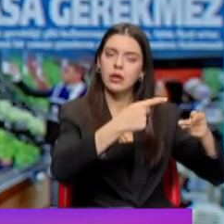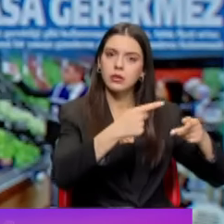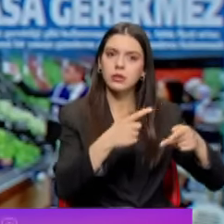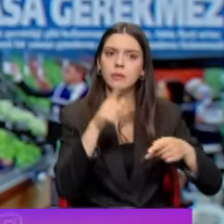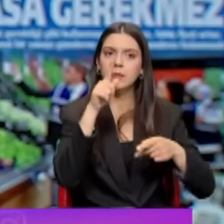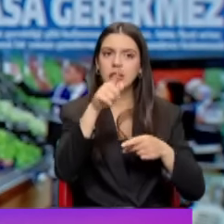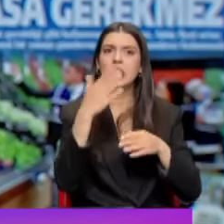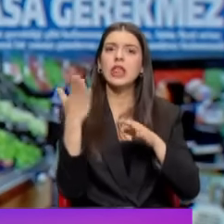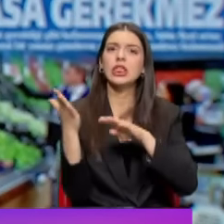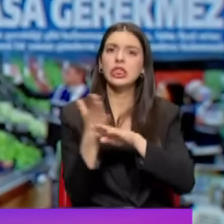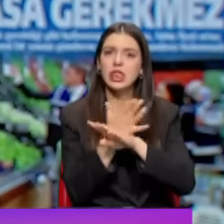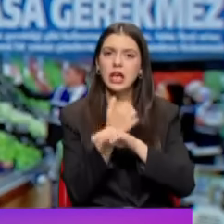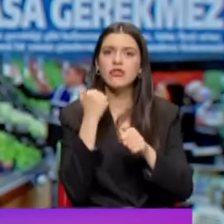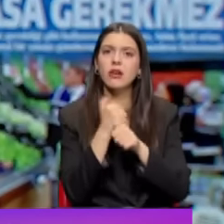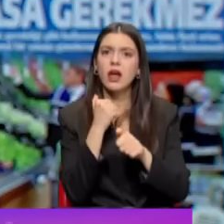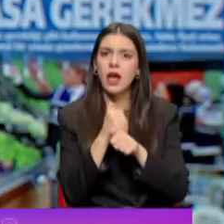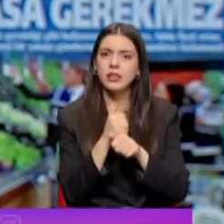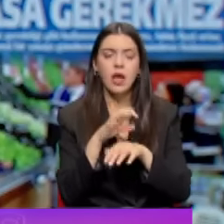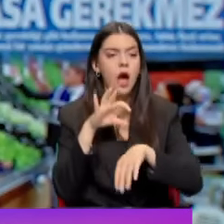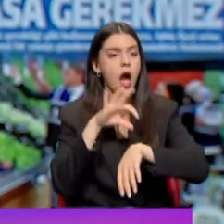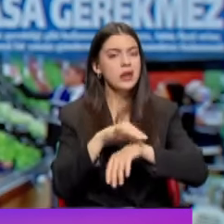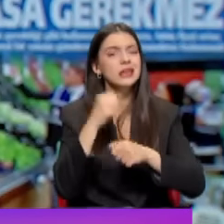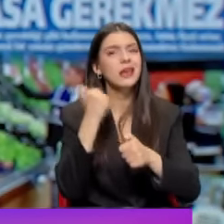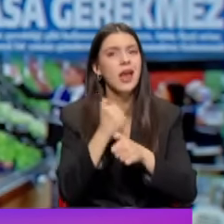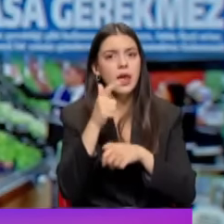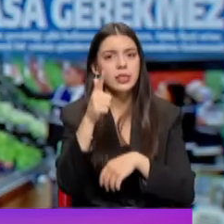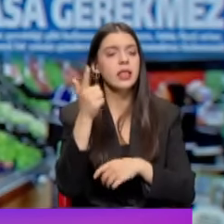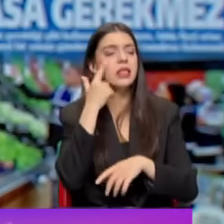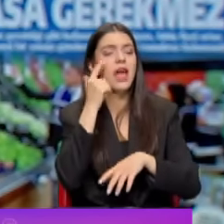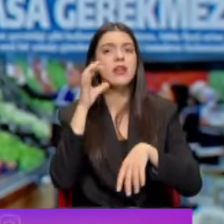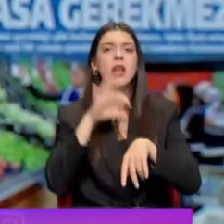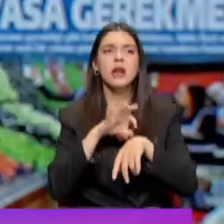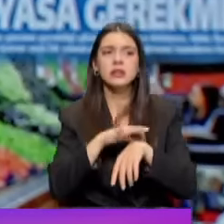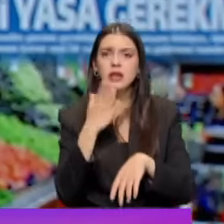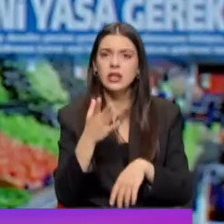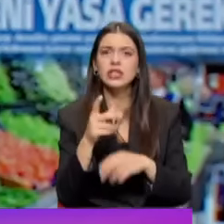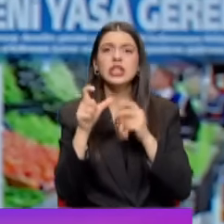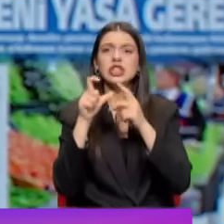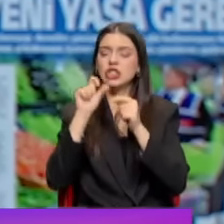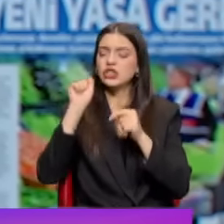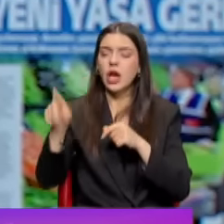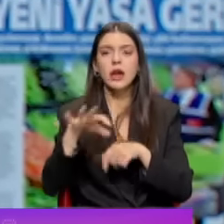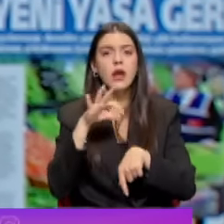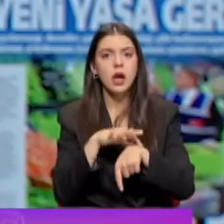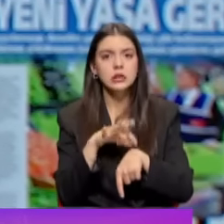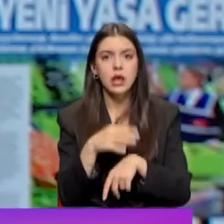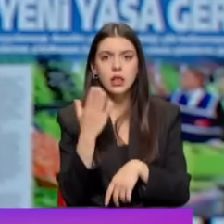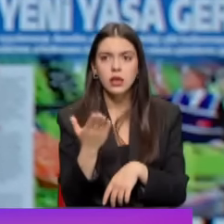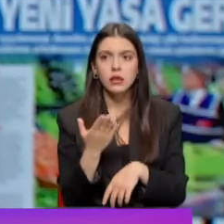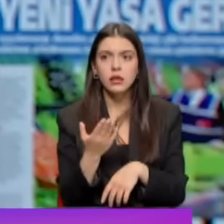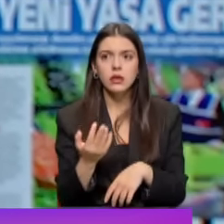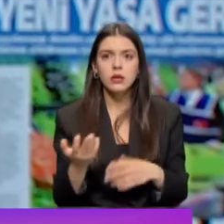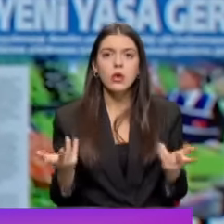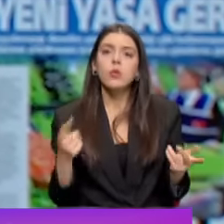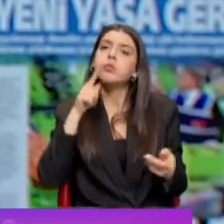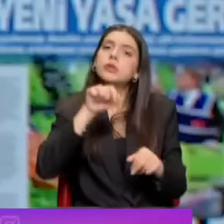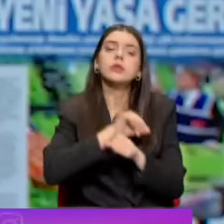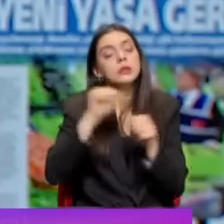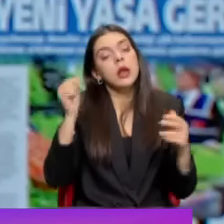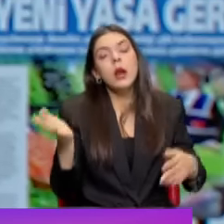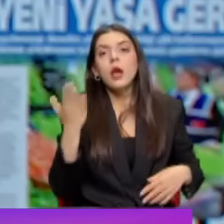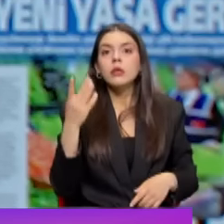geçiş garantileri hasta garantileri devlet hastaneleri Şehir hastaneleri bundan da